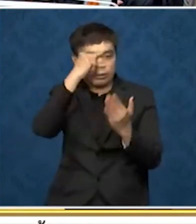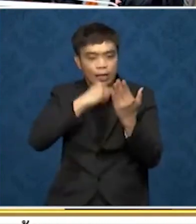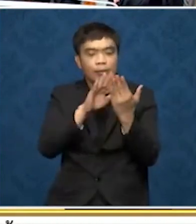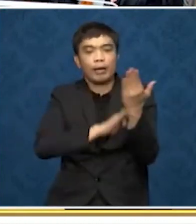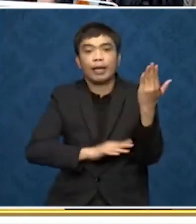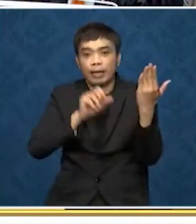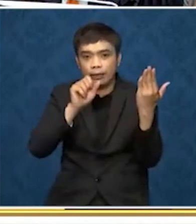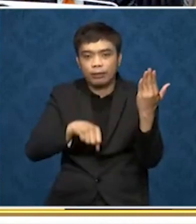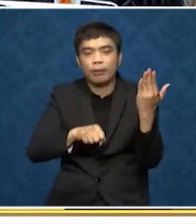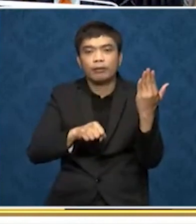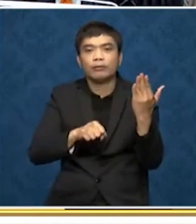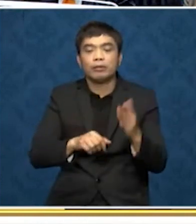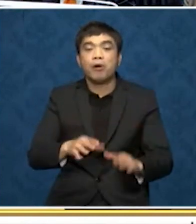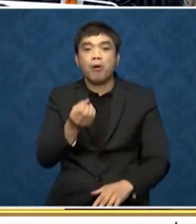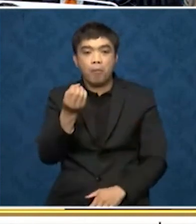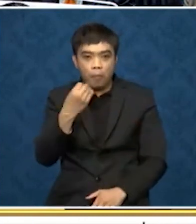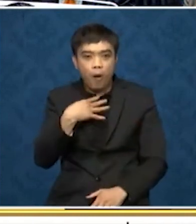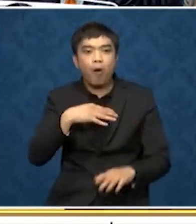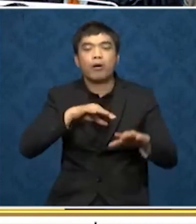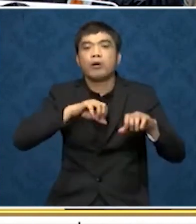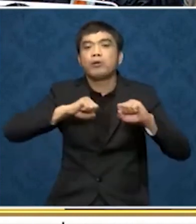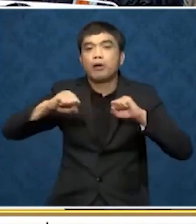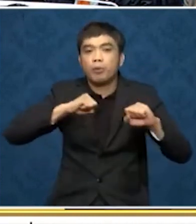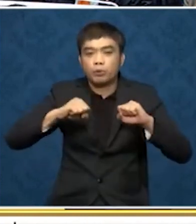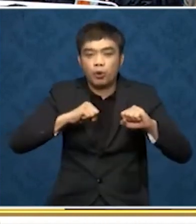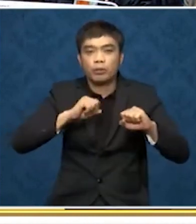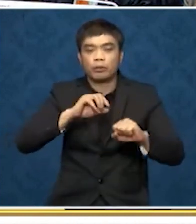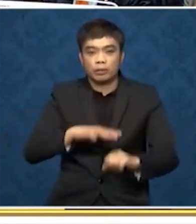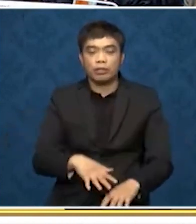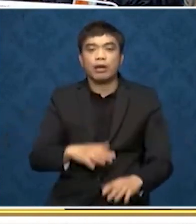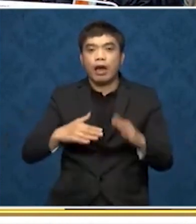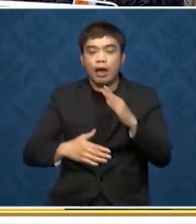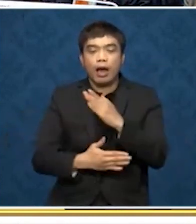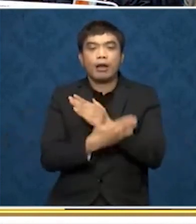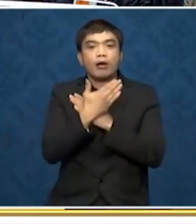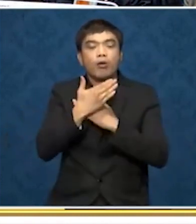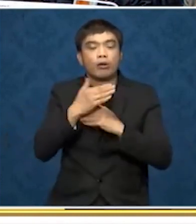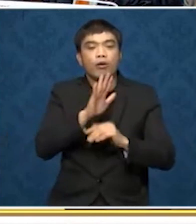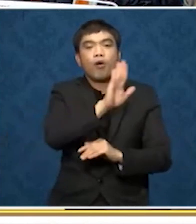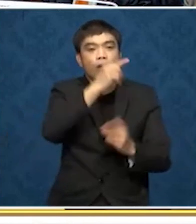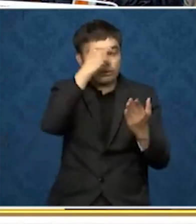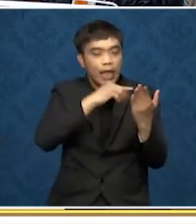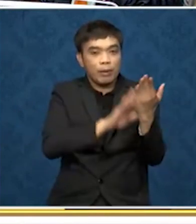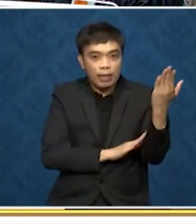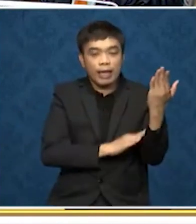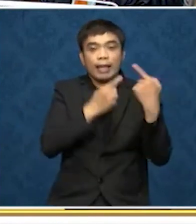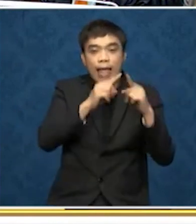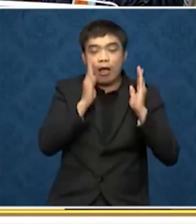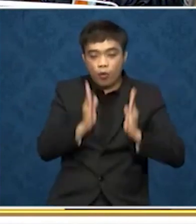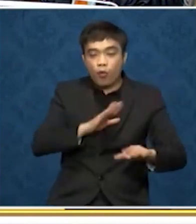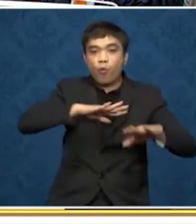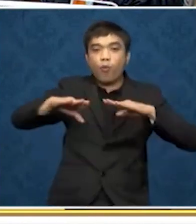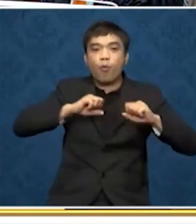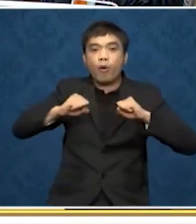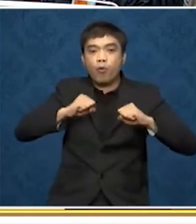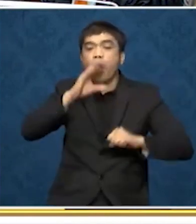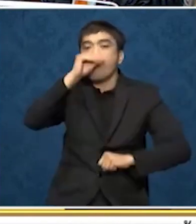บอกว่าเยาวชนคือคืออนาคตของชาติแต่เวลาอนาคตของชาติพูดท่านไม่ฟังการ